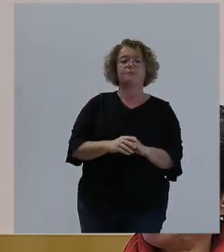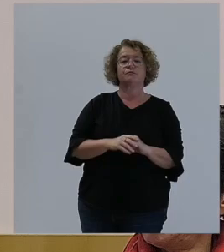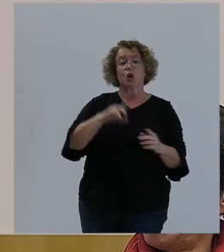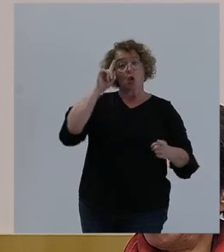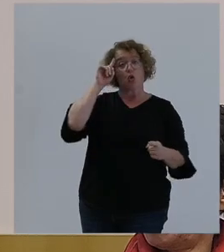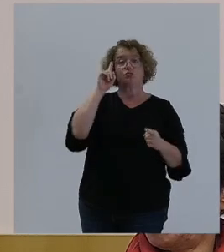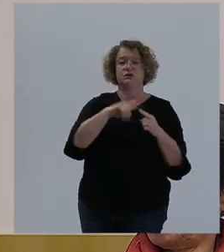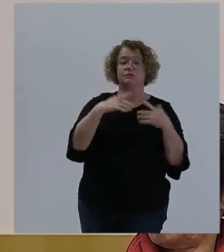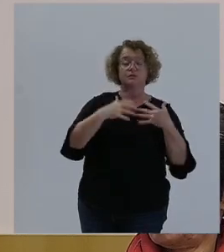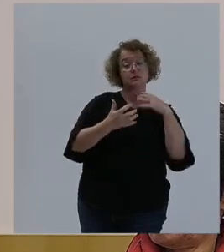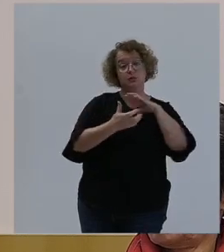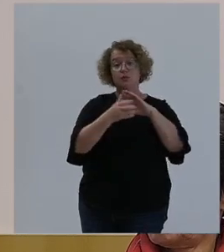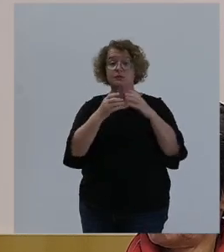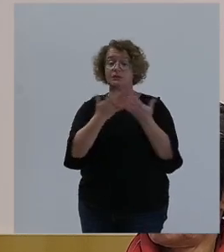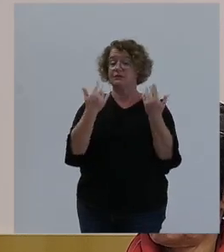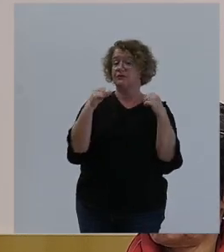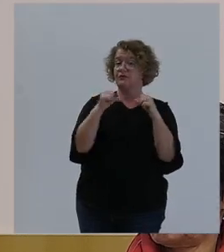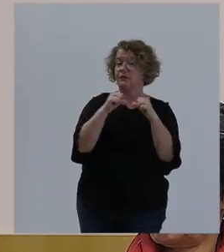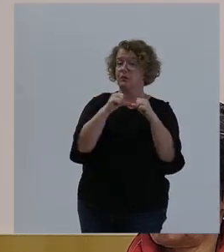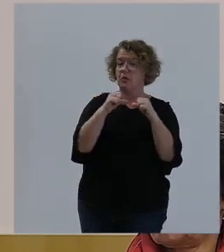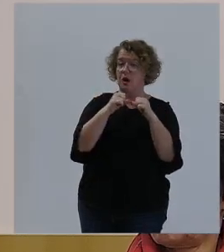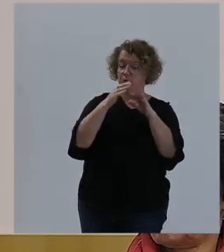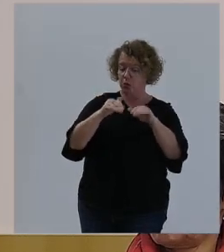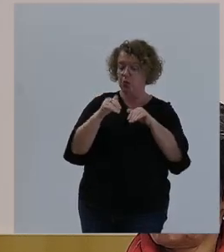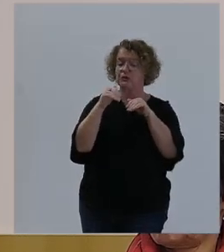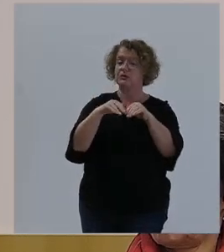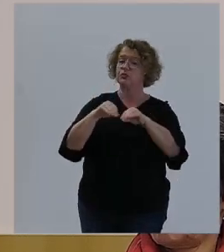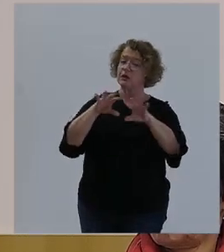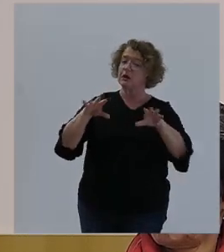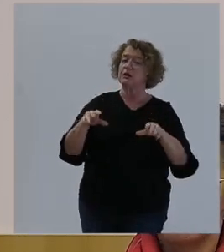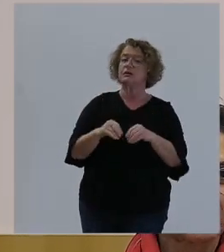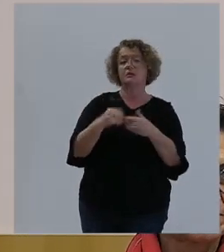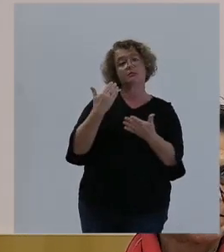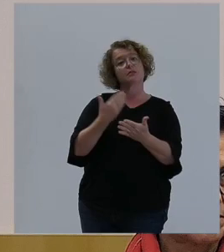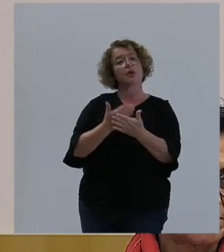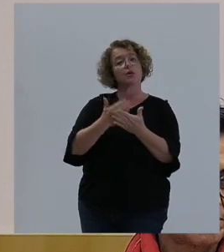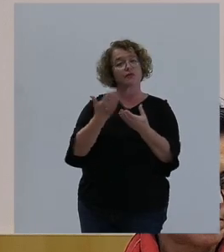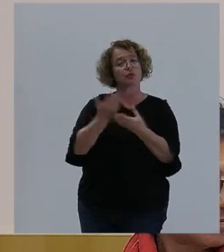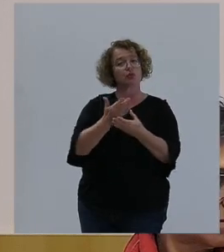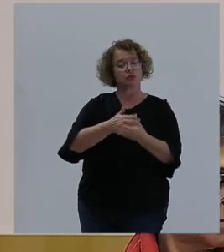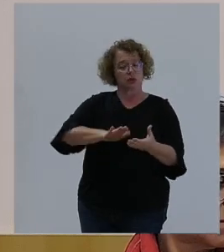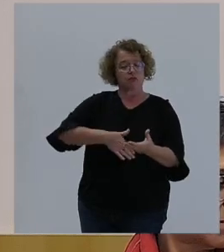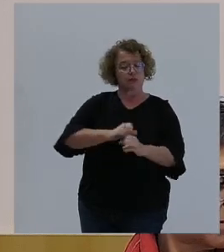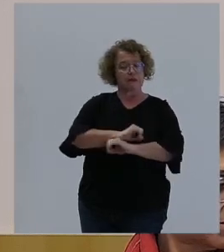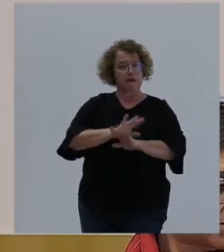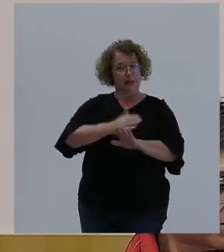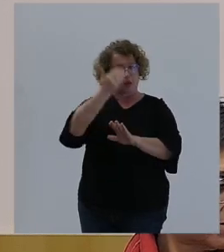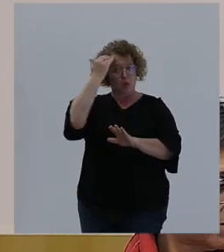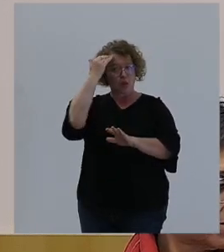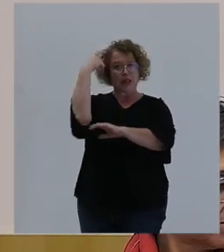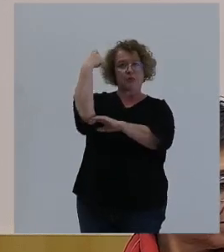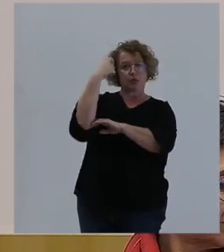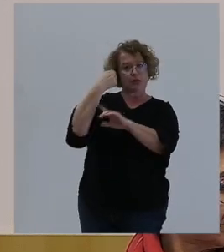il est primordial de continuer sur notre lancée avec une équipe qui démontre qu'elle connaît les dossiers en cours, une présidence qui